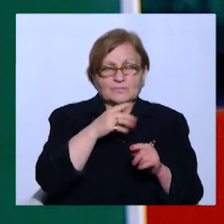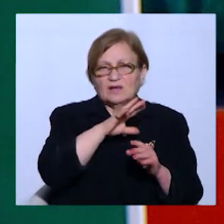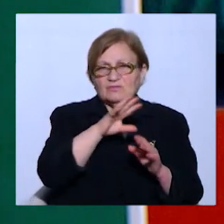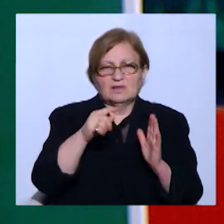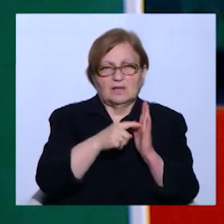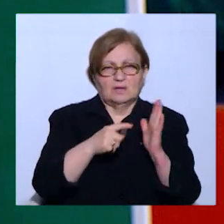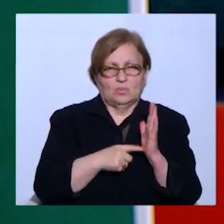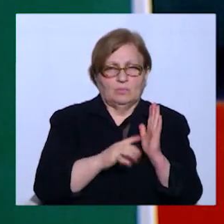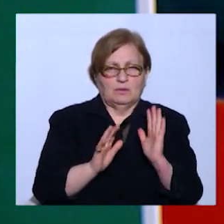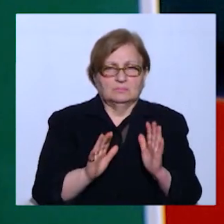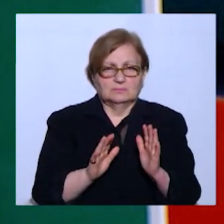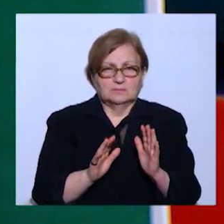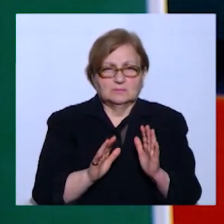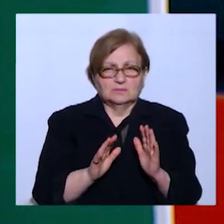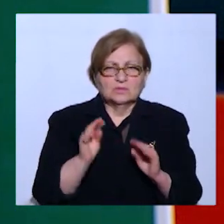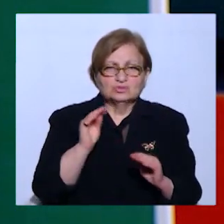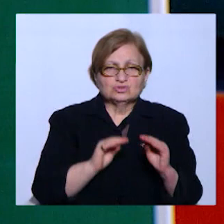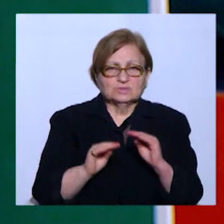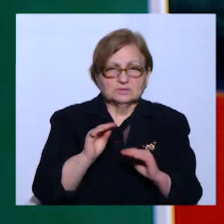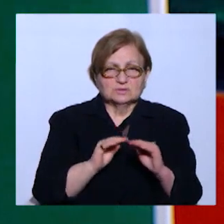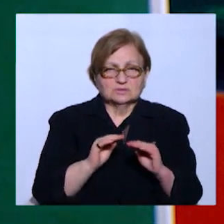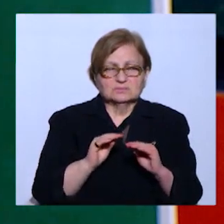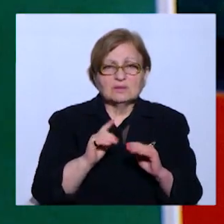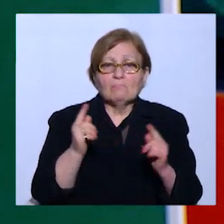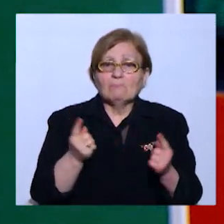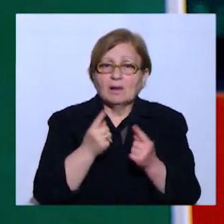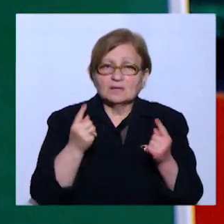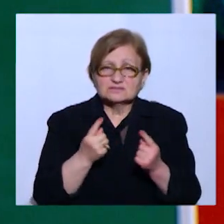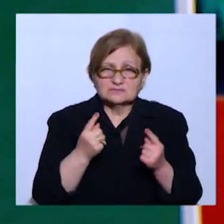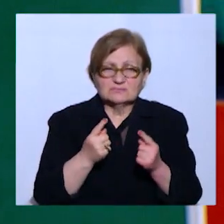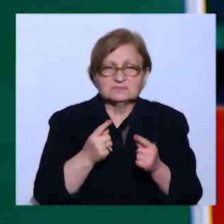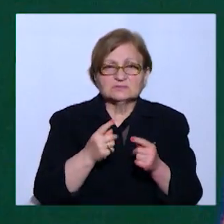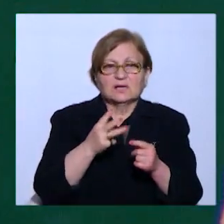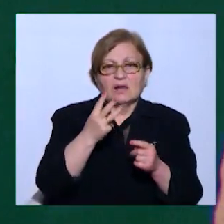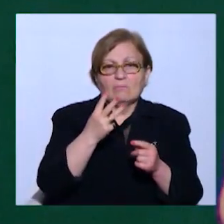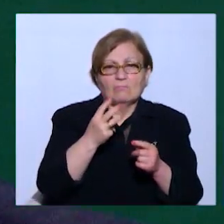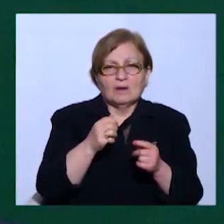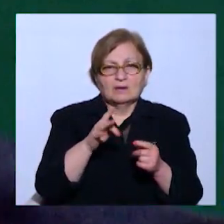იყოფა შედგენილად და მარტივი რიცხვება და